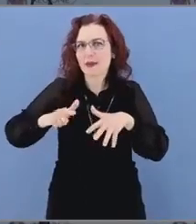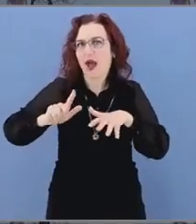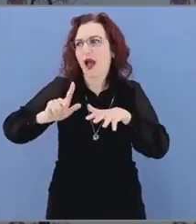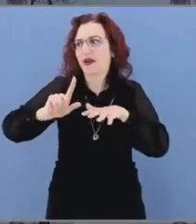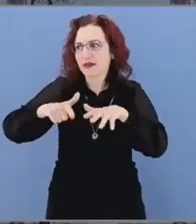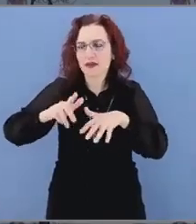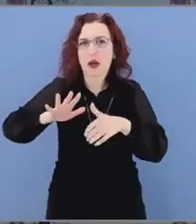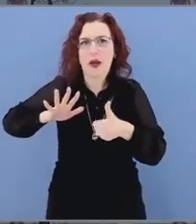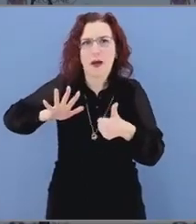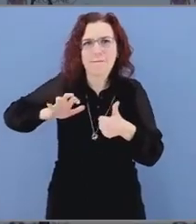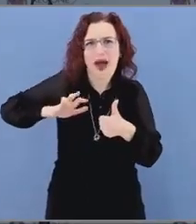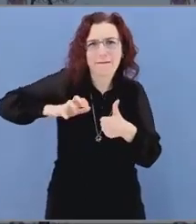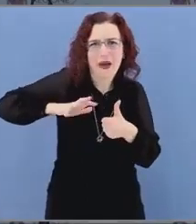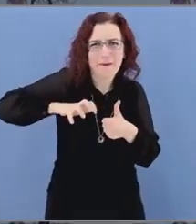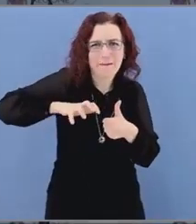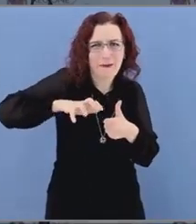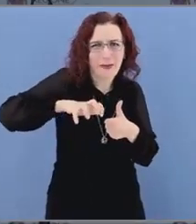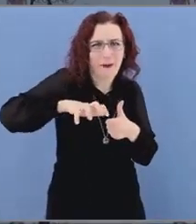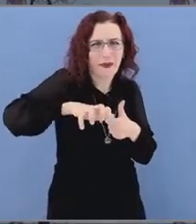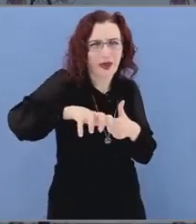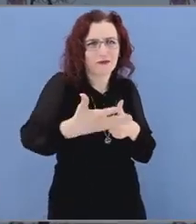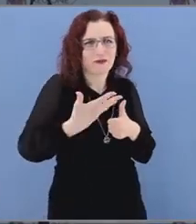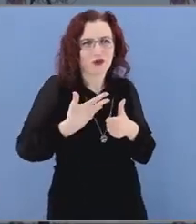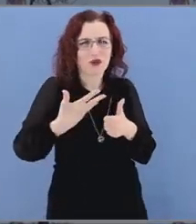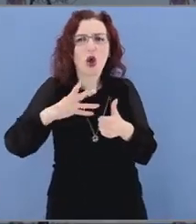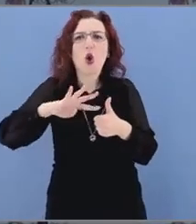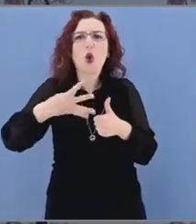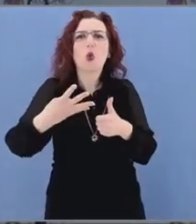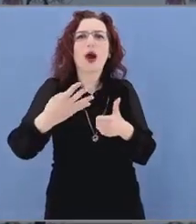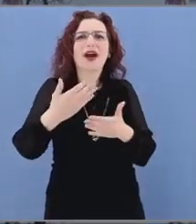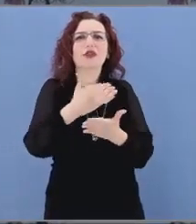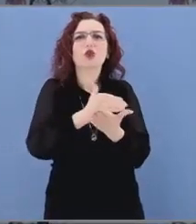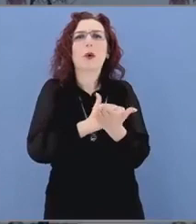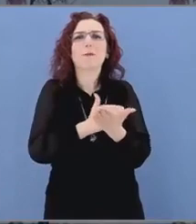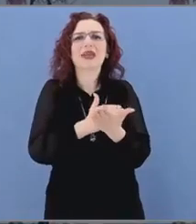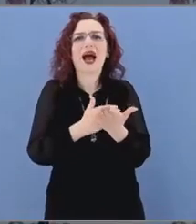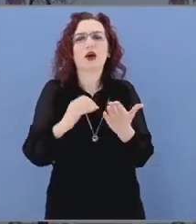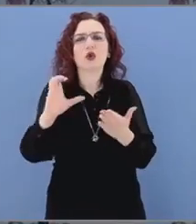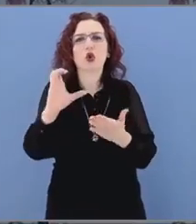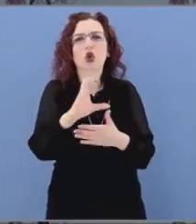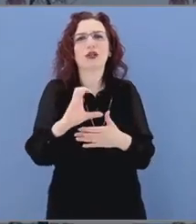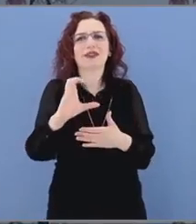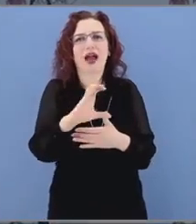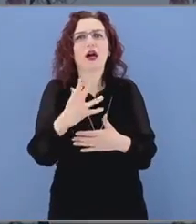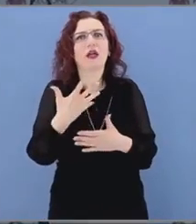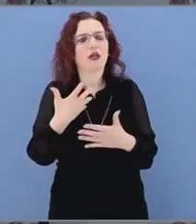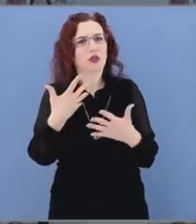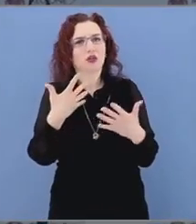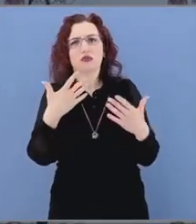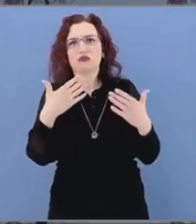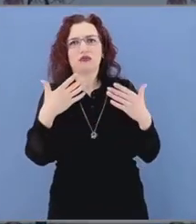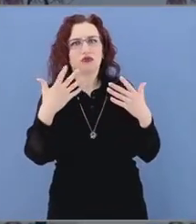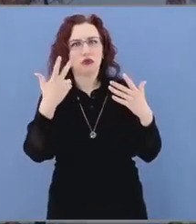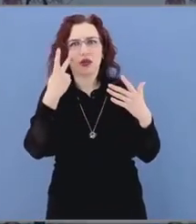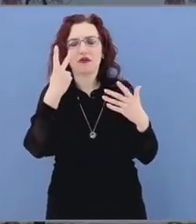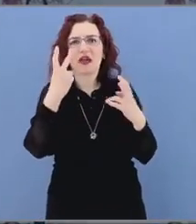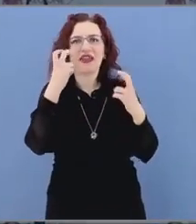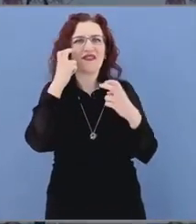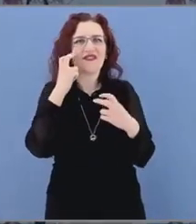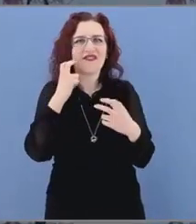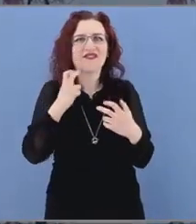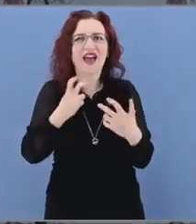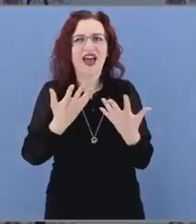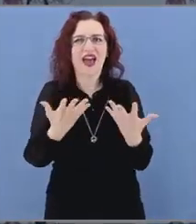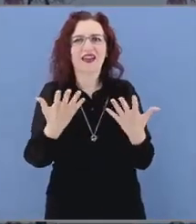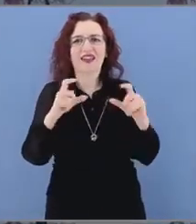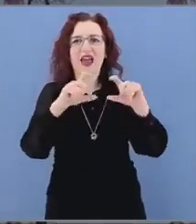quarto piano di Corviale sta prendendo una fisionomia totalmente diversa, il Miglio Verde, stiamo restituendo appartamenti ai